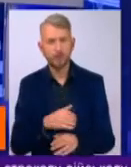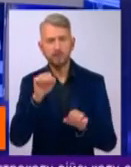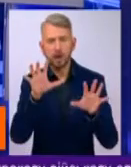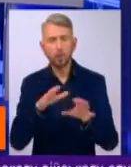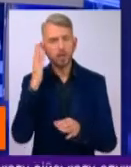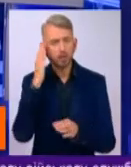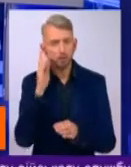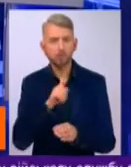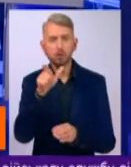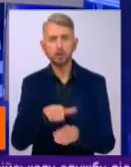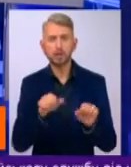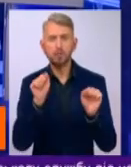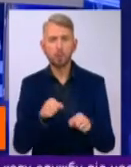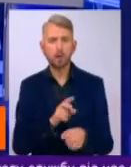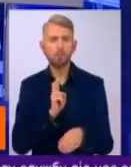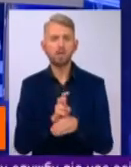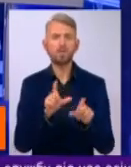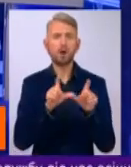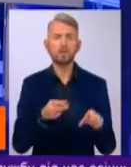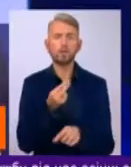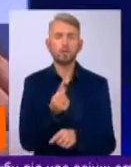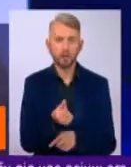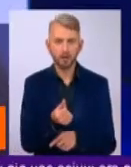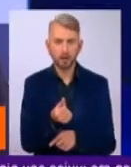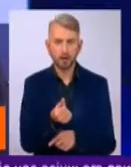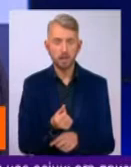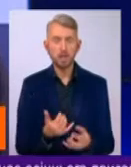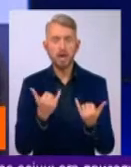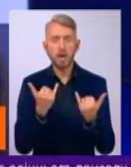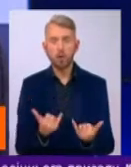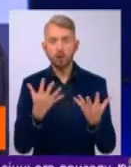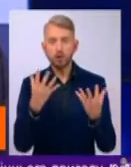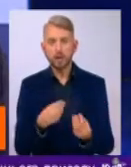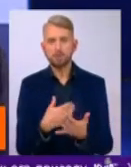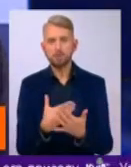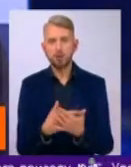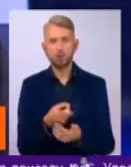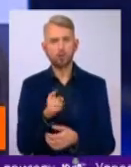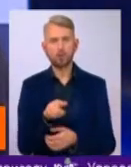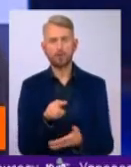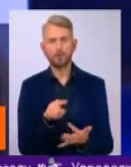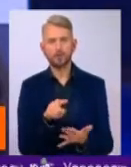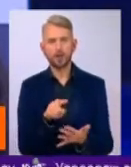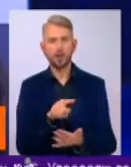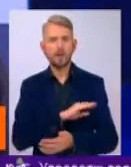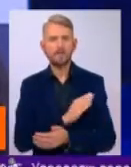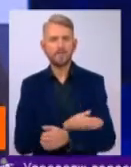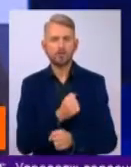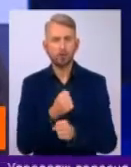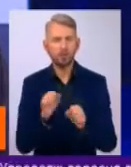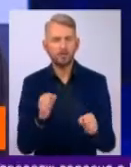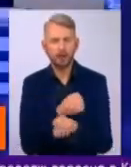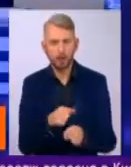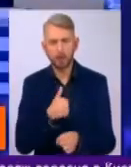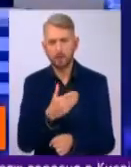спосіб, щоб людина могла прийти в магазині купити. На сьогоднішній день, мабуть, того фізично зробити нереально.